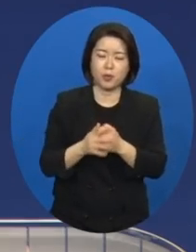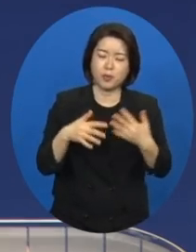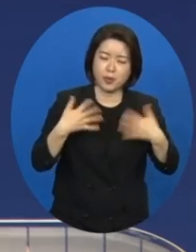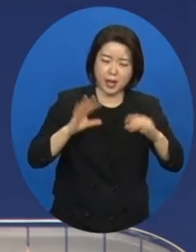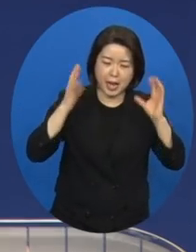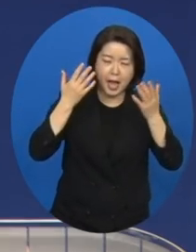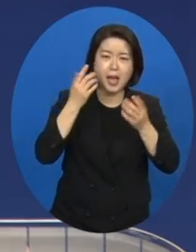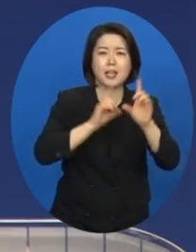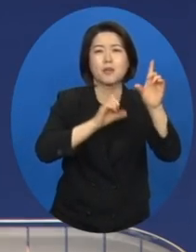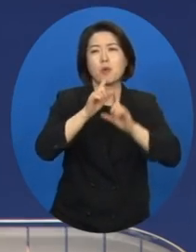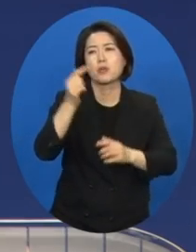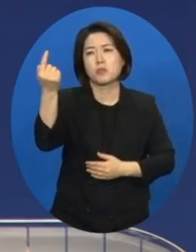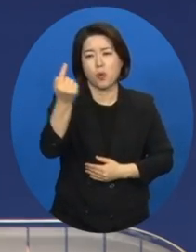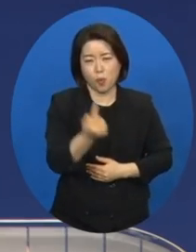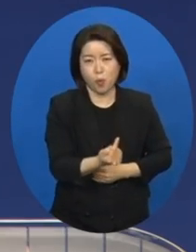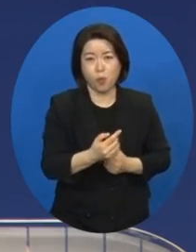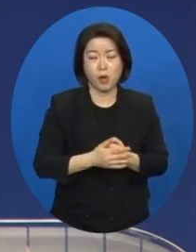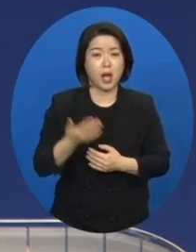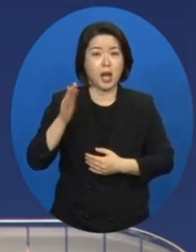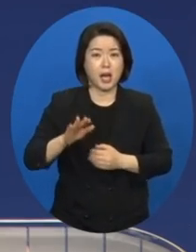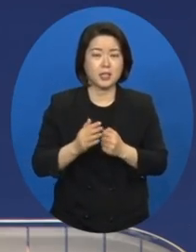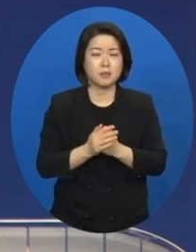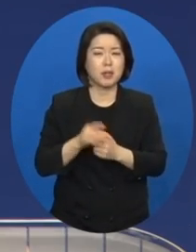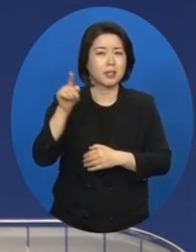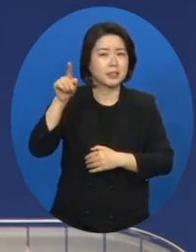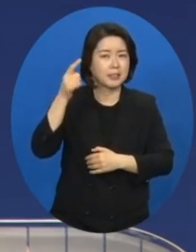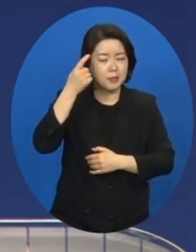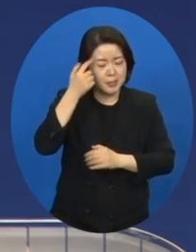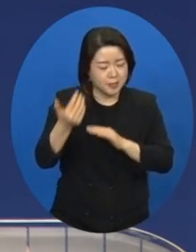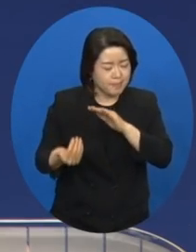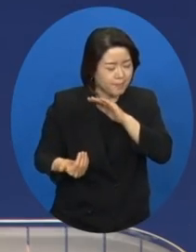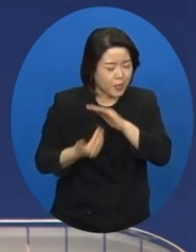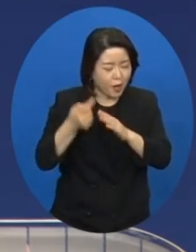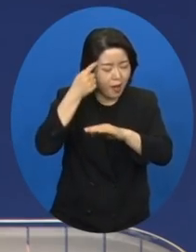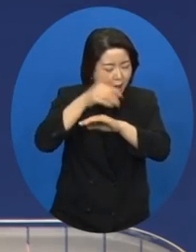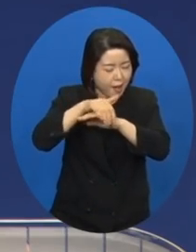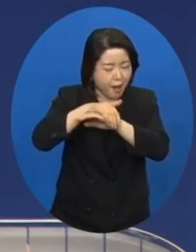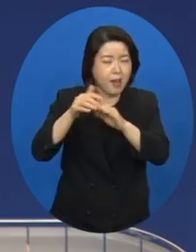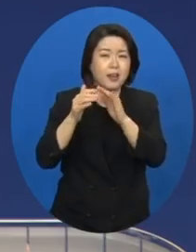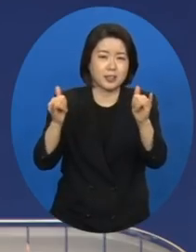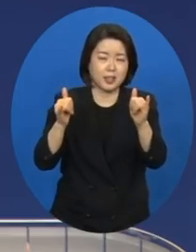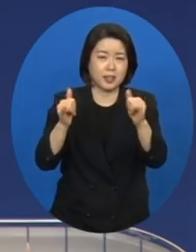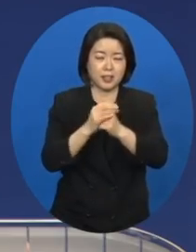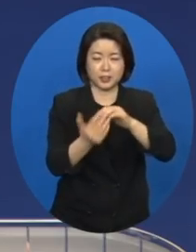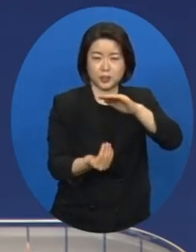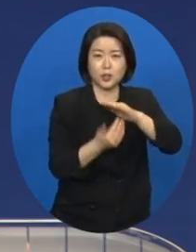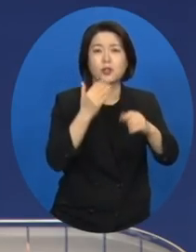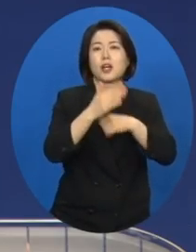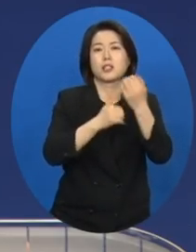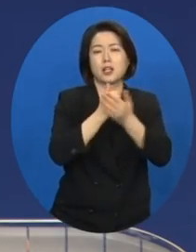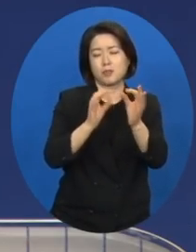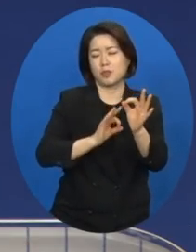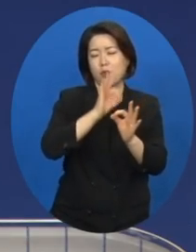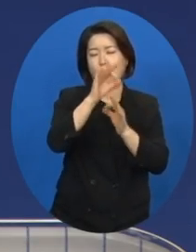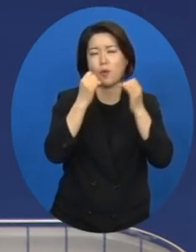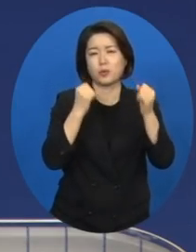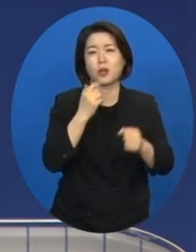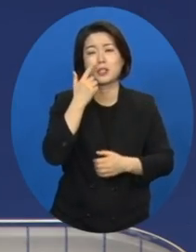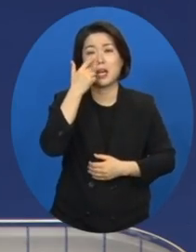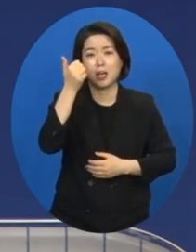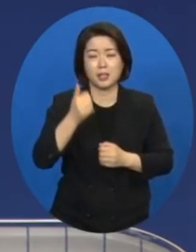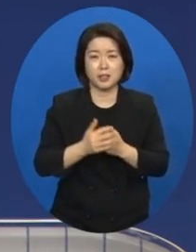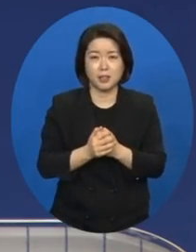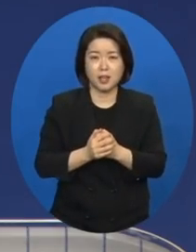모습으로 오셨습니다. 그러나 그분은 기묘한 모사요 전능하신 하나님, 영존하신 아버지,